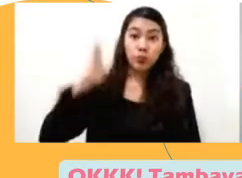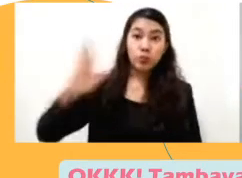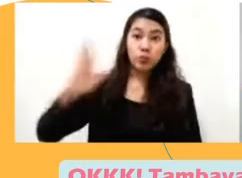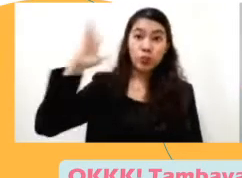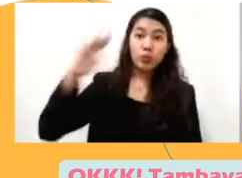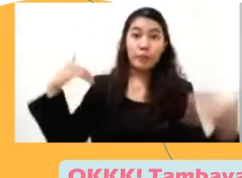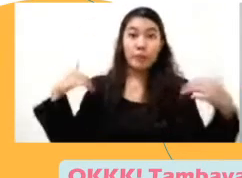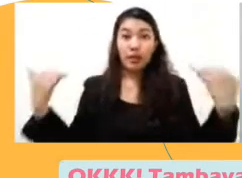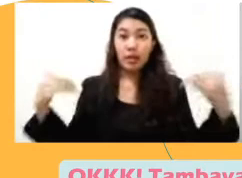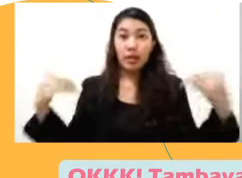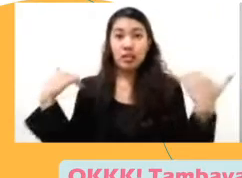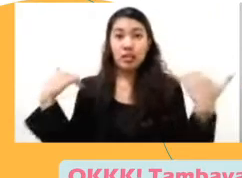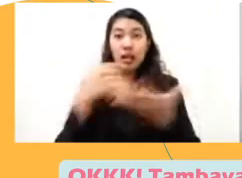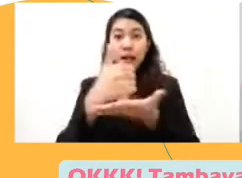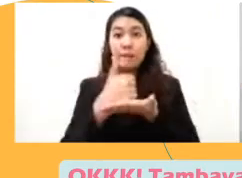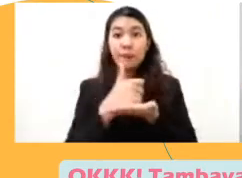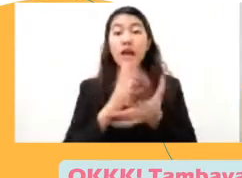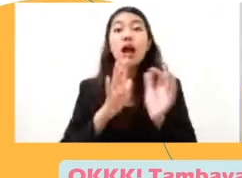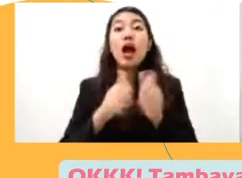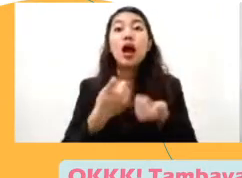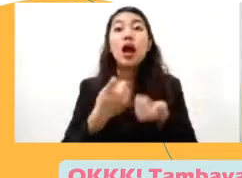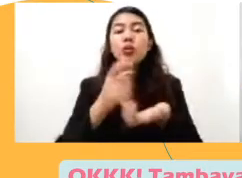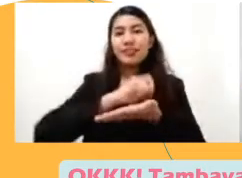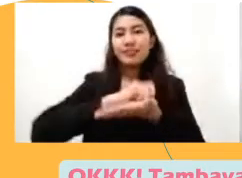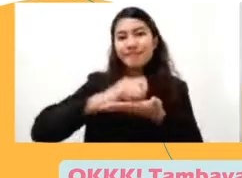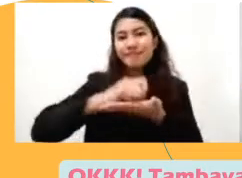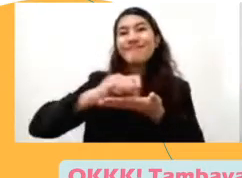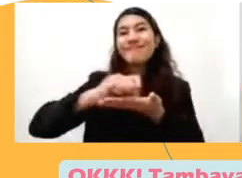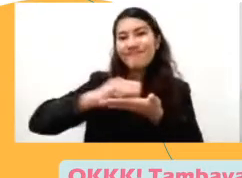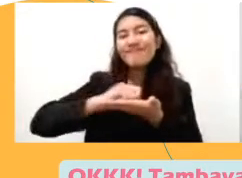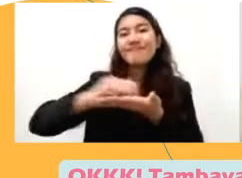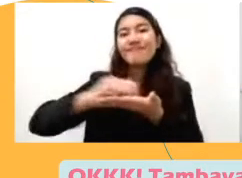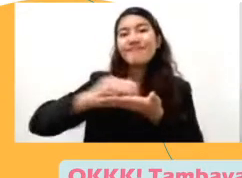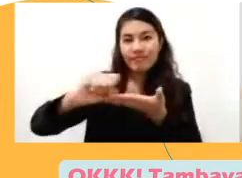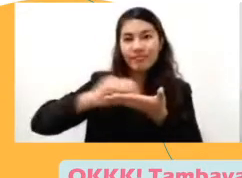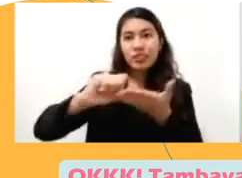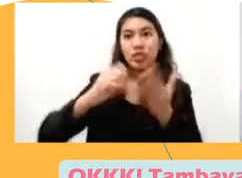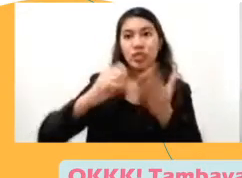pagsusulat. So ang pag-journal,